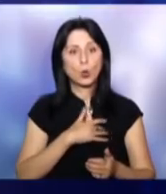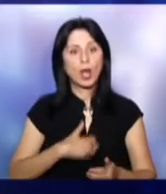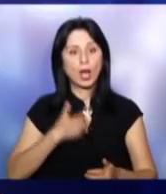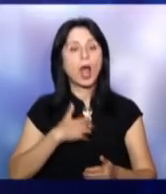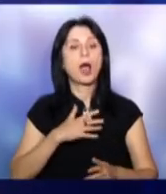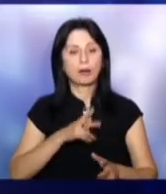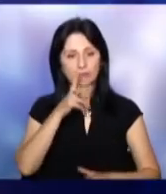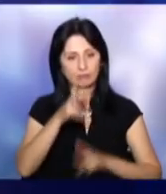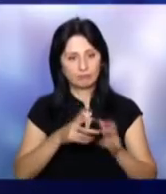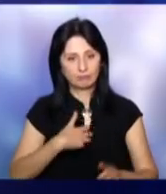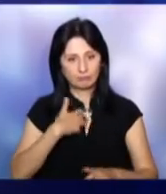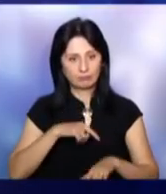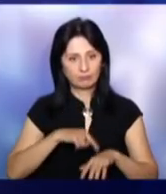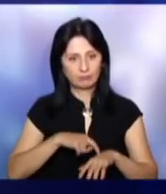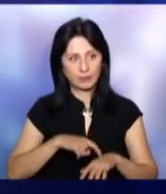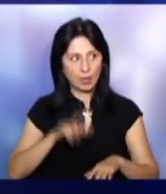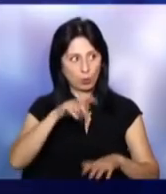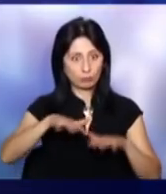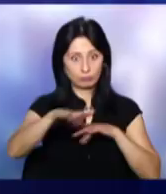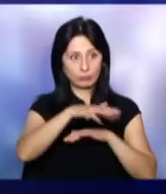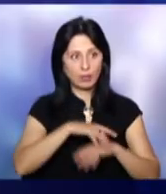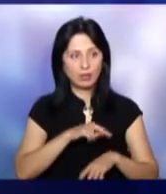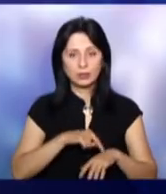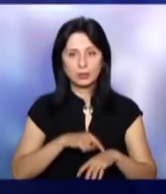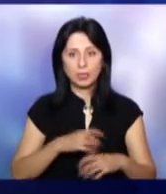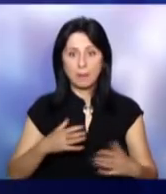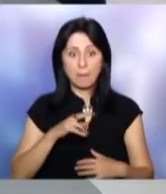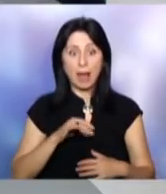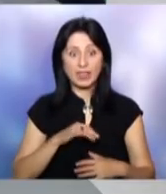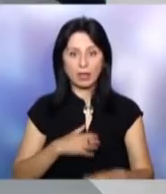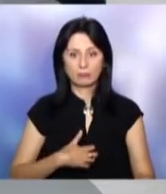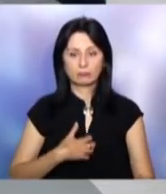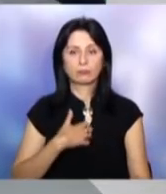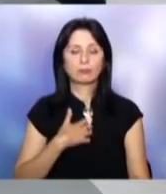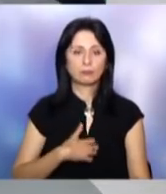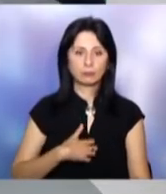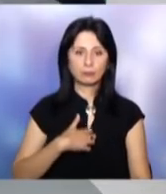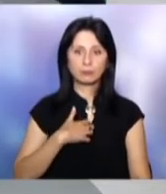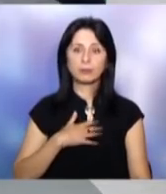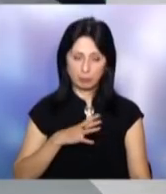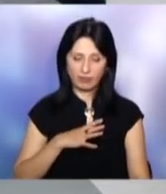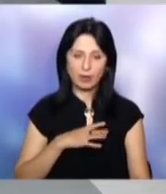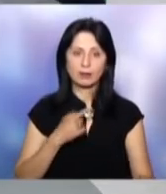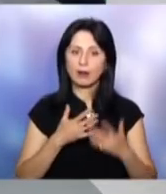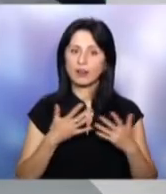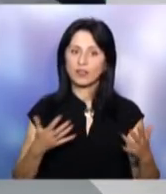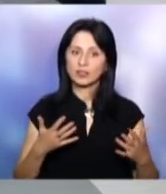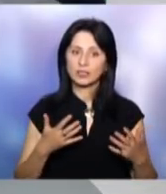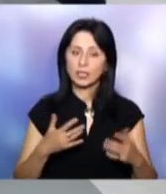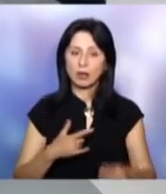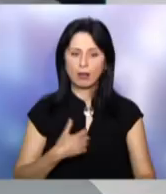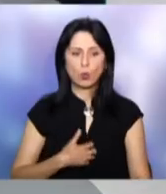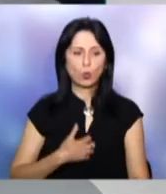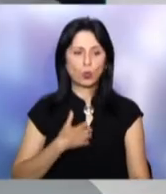შეგრძნება, განსაკუთრებით ხალხმრავალ ადგილებში. და აი ესეც ძალიან დიდ სიმბოლურ მნიშვნელობებს ატარებს,